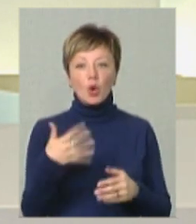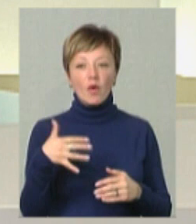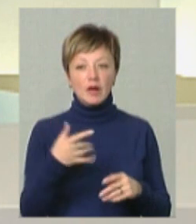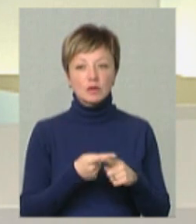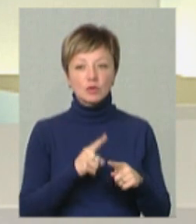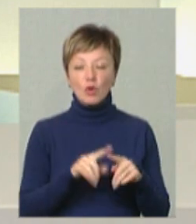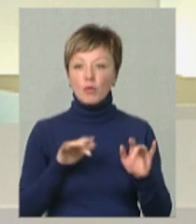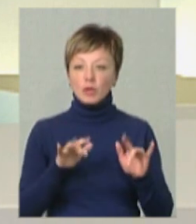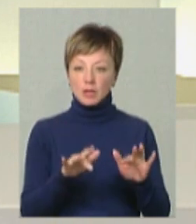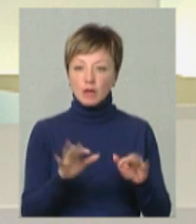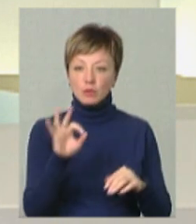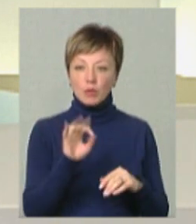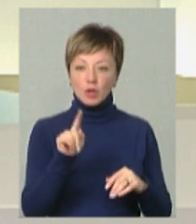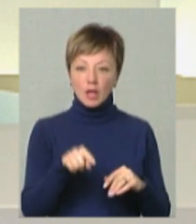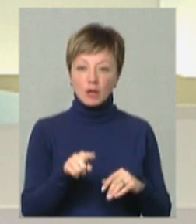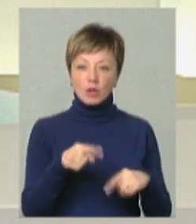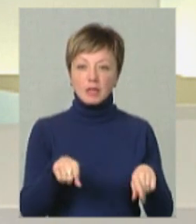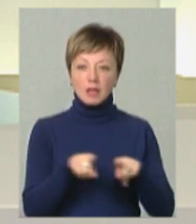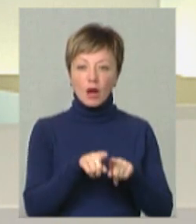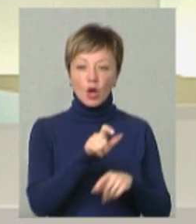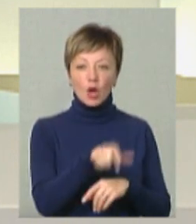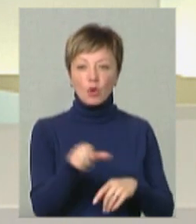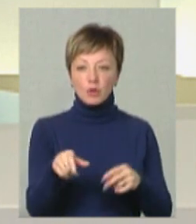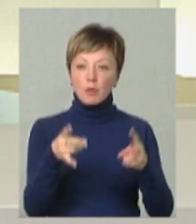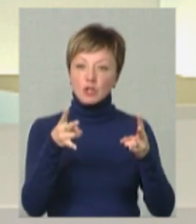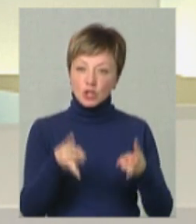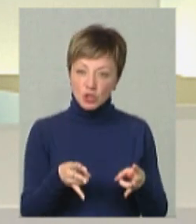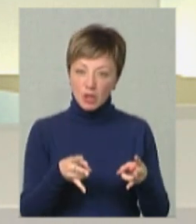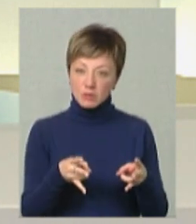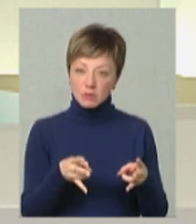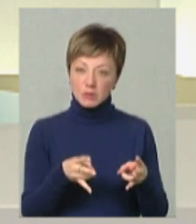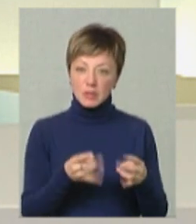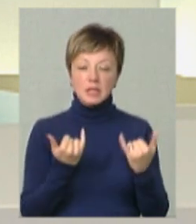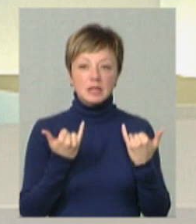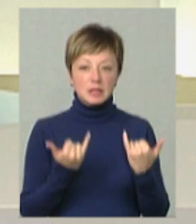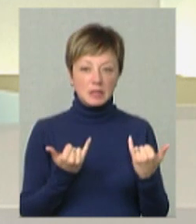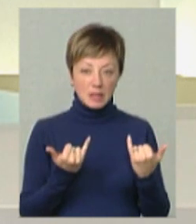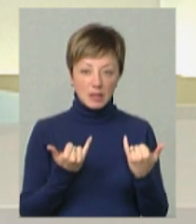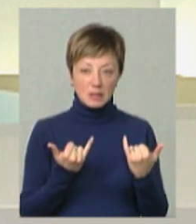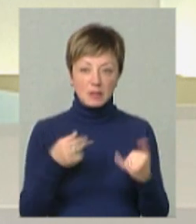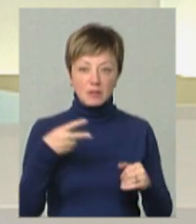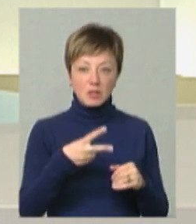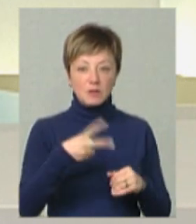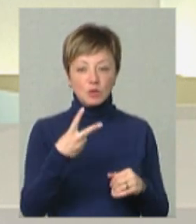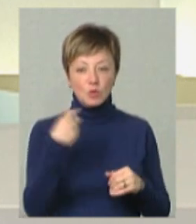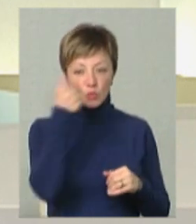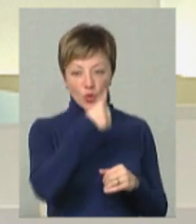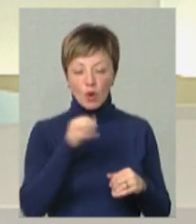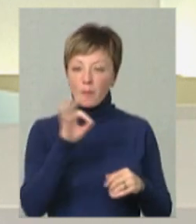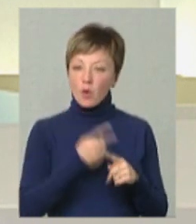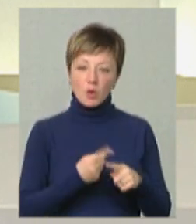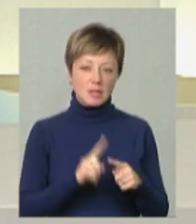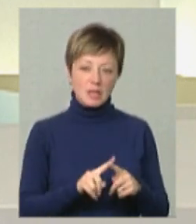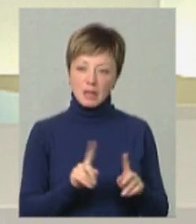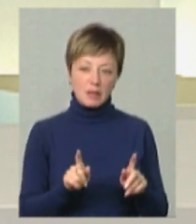цього процесу, про те, що таким чином люди постраждають. Зараз, у 2022 році, про це навіть